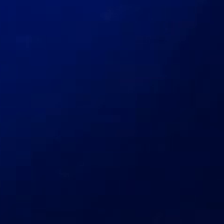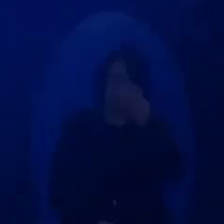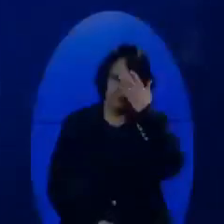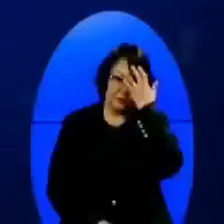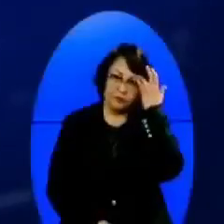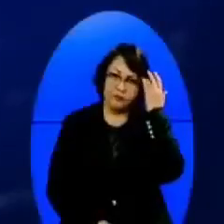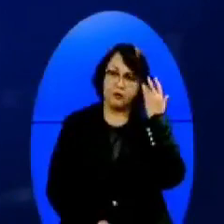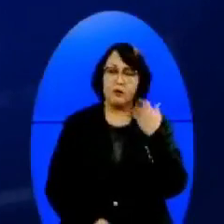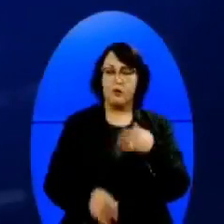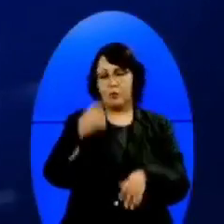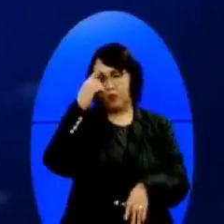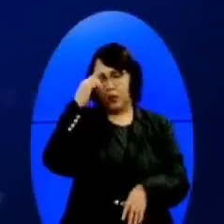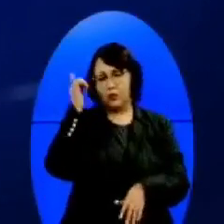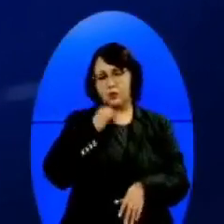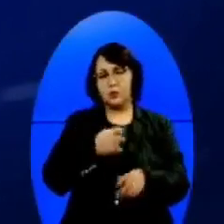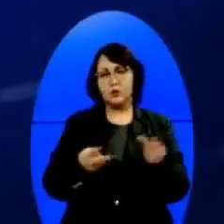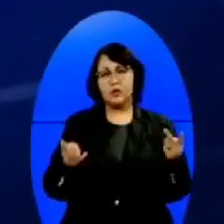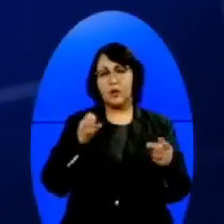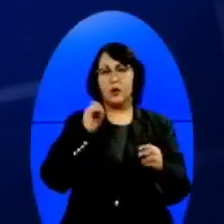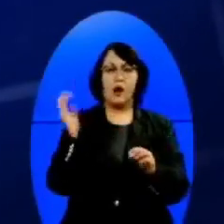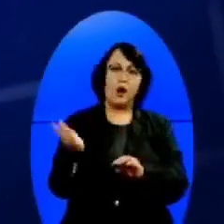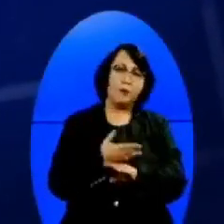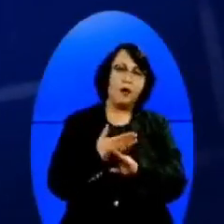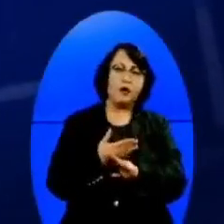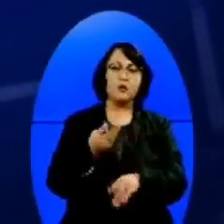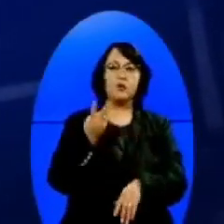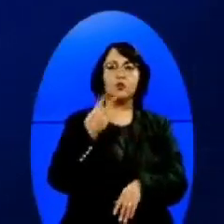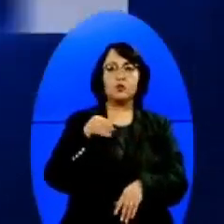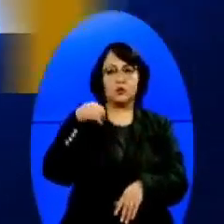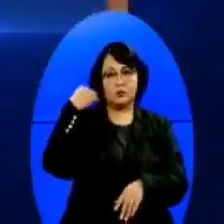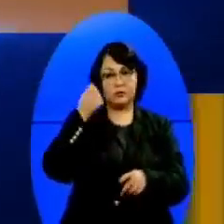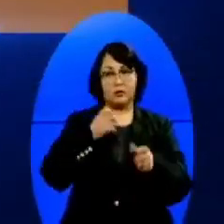Монгол улсын үндэсний аюулгүй байдлын үзэл баримтлал